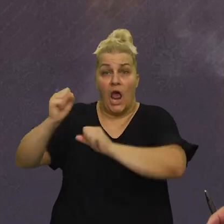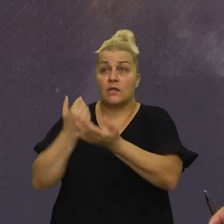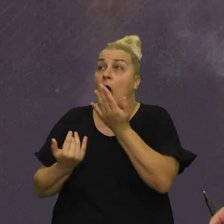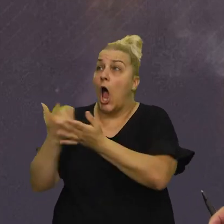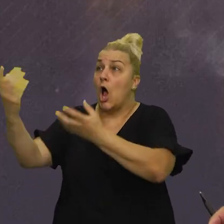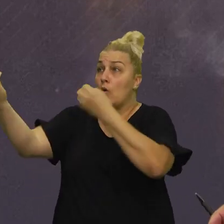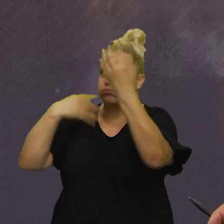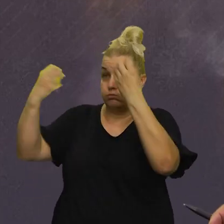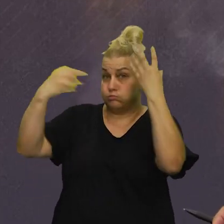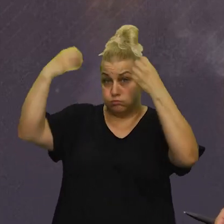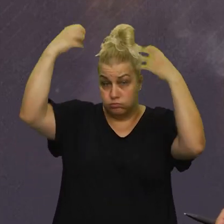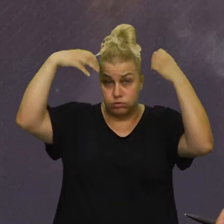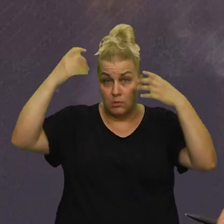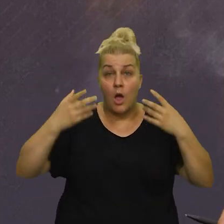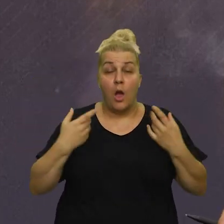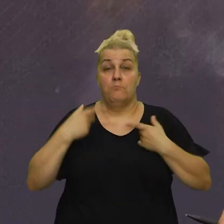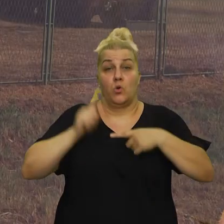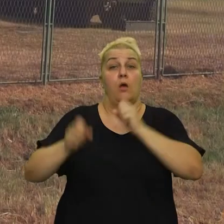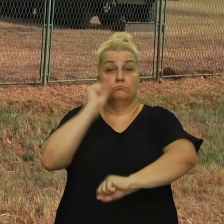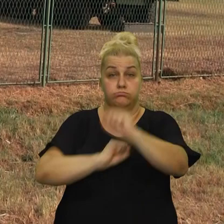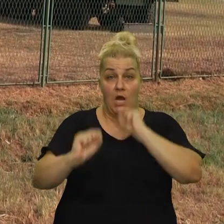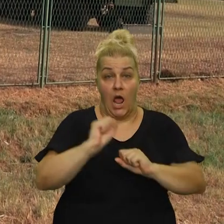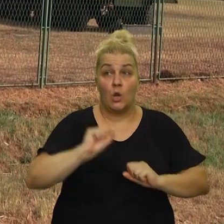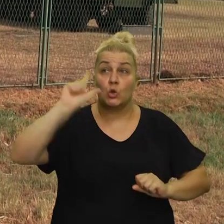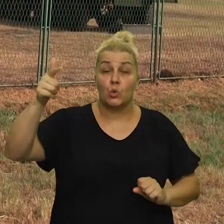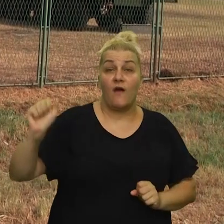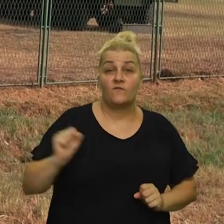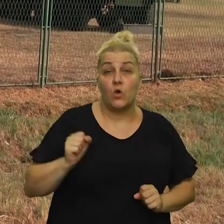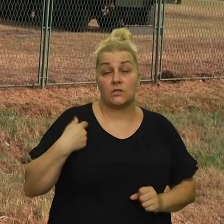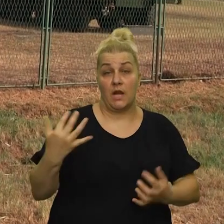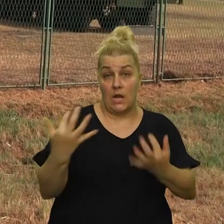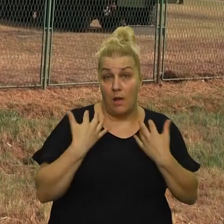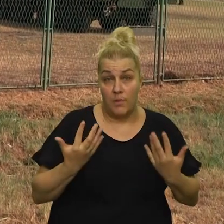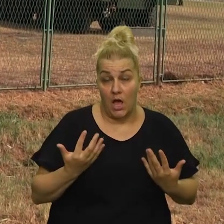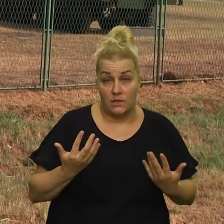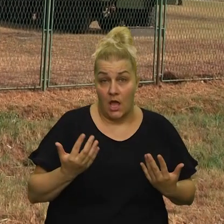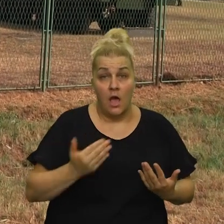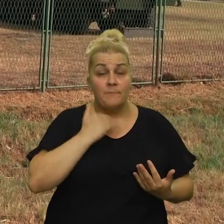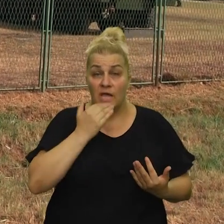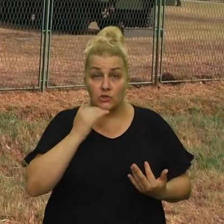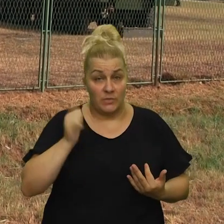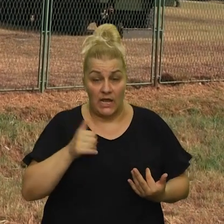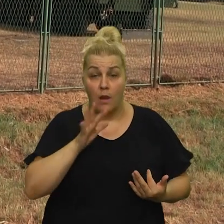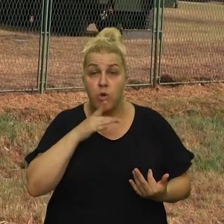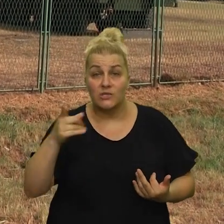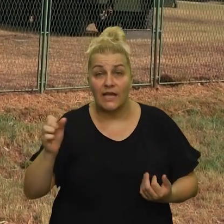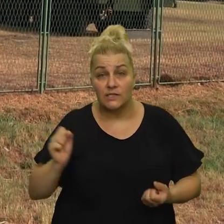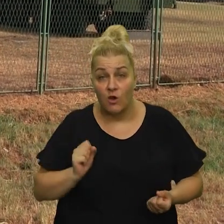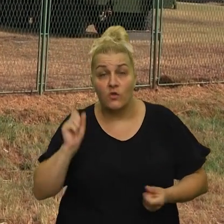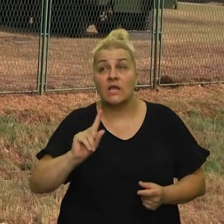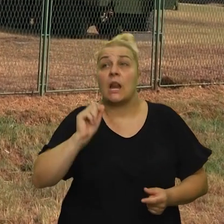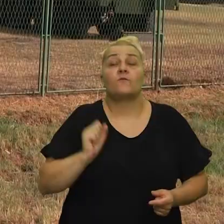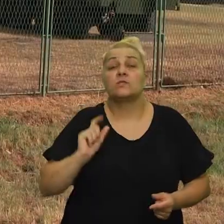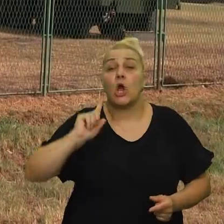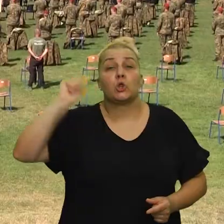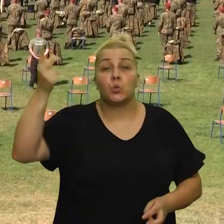ako granitira neka vojska. Ne mora biti to BiH vojska, ali neke druge